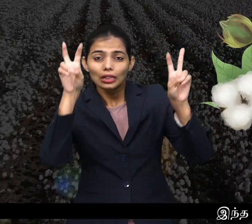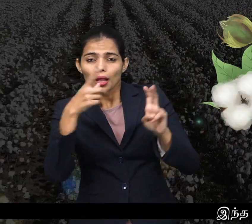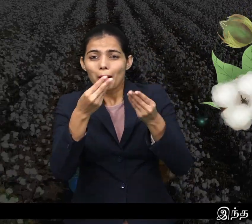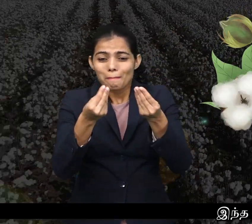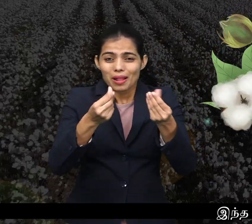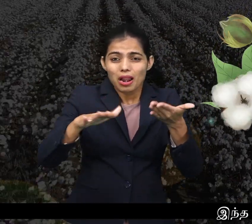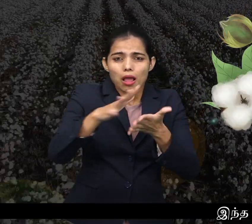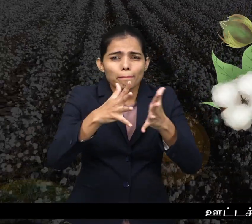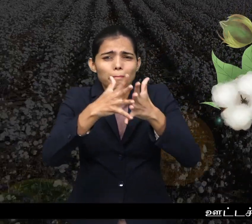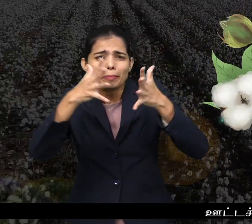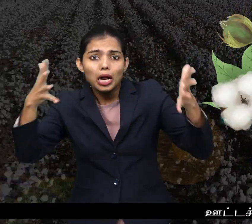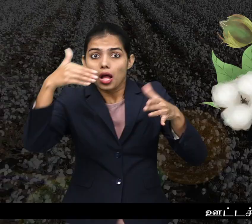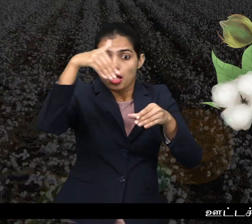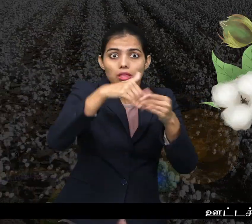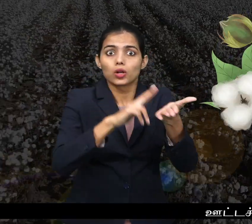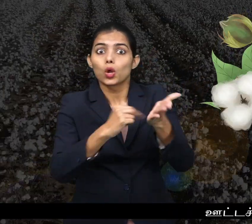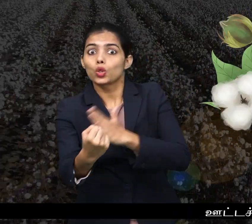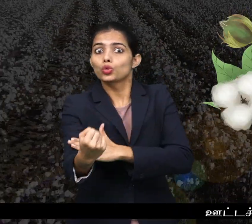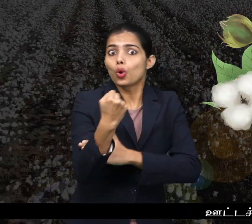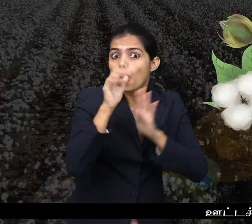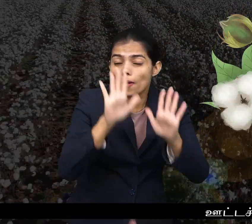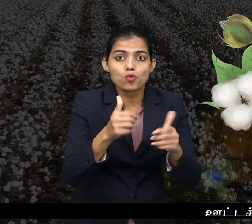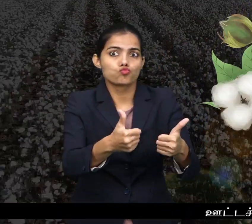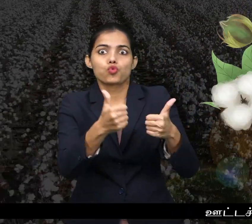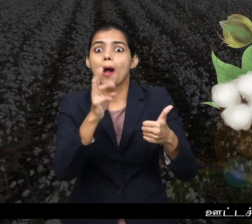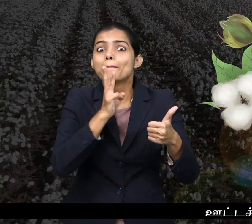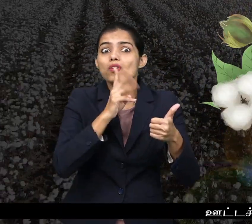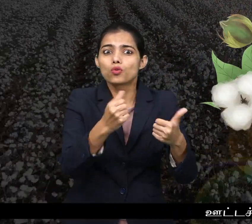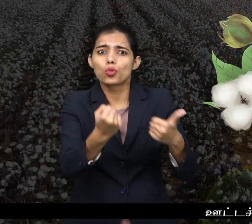இந்த வகை மண்ணில் ஊட்டச்சத்துக்கள் அதிகம்